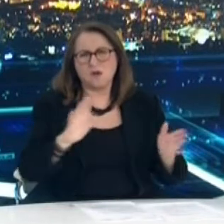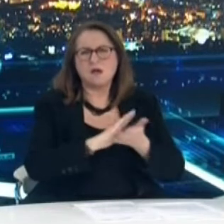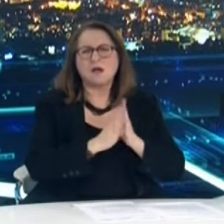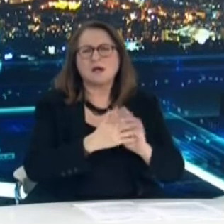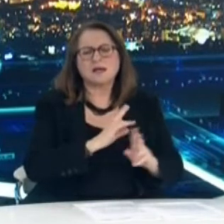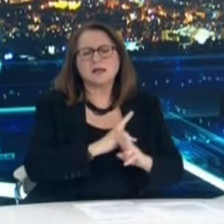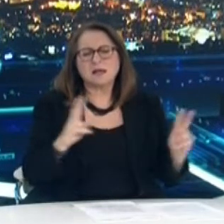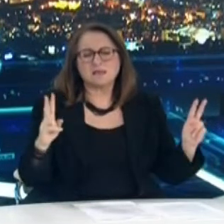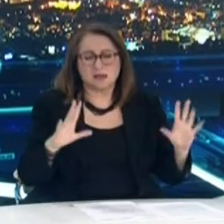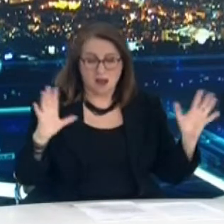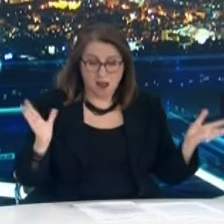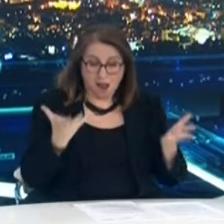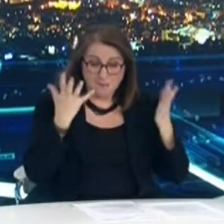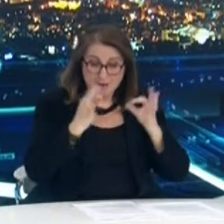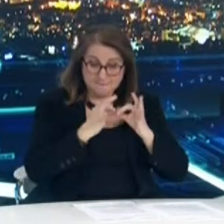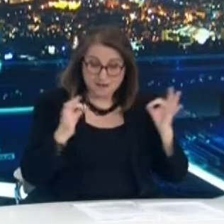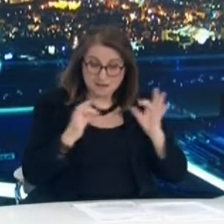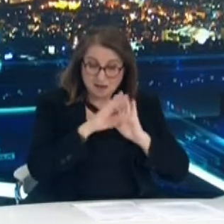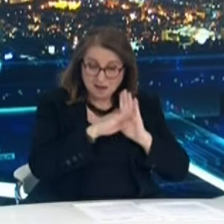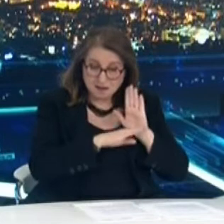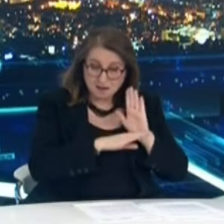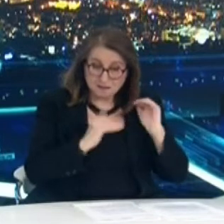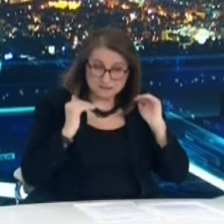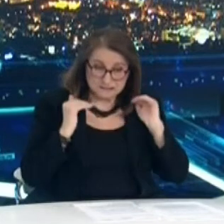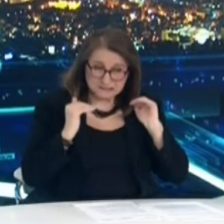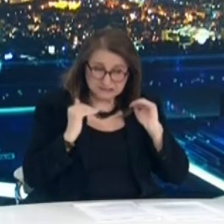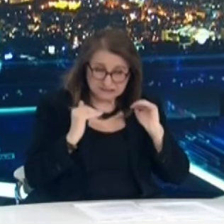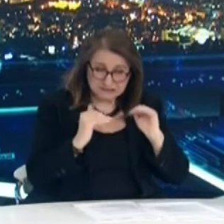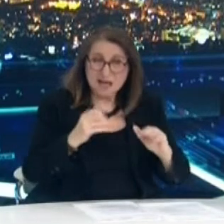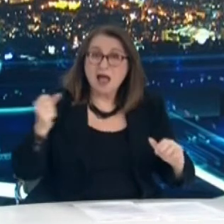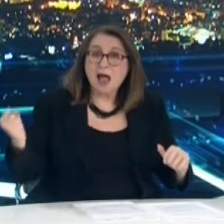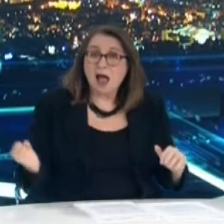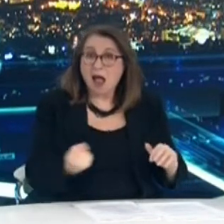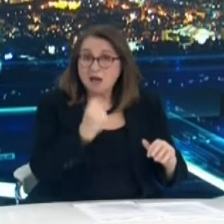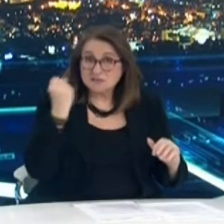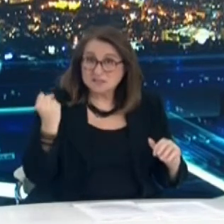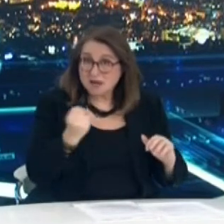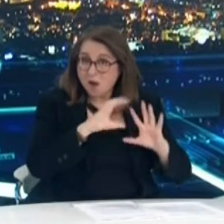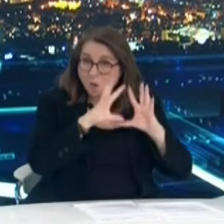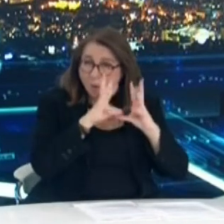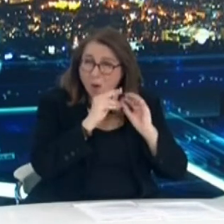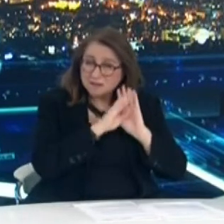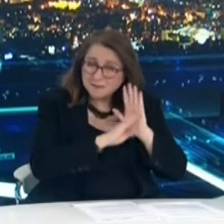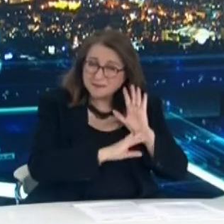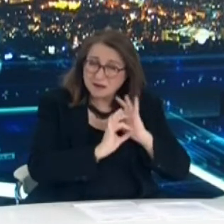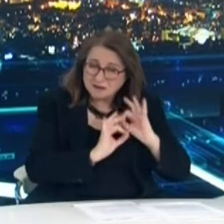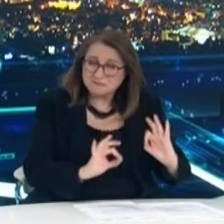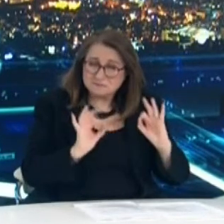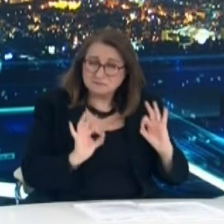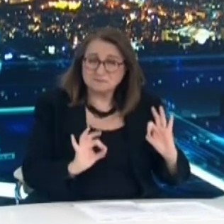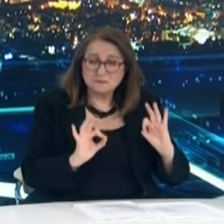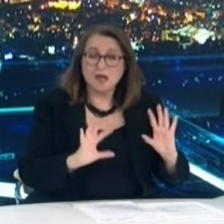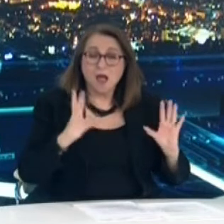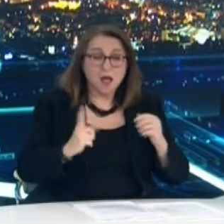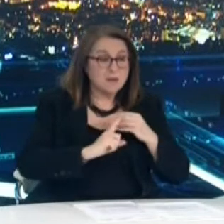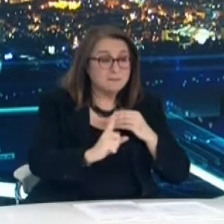έχουμε μείωση, να βελτιωθούν οι επιδημιολογικοί μας δείκτες. Εάν καταφέρουμε στα επόμενα 24 ώρα να μειώσουμε τις